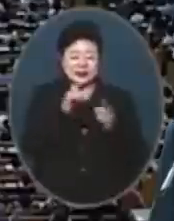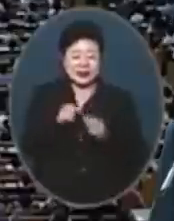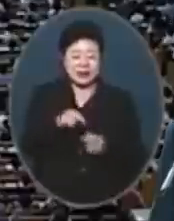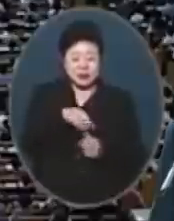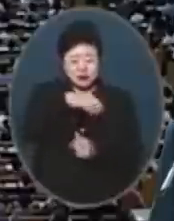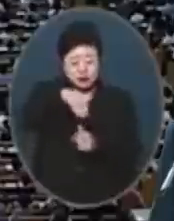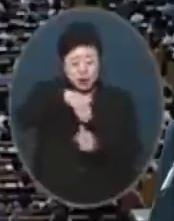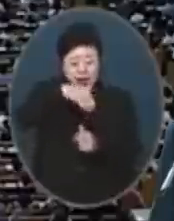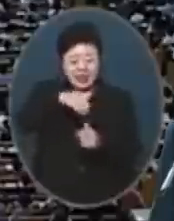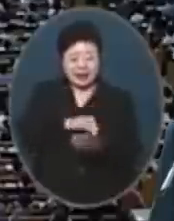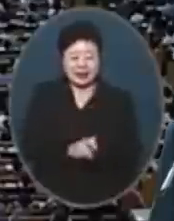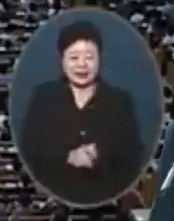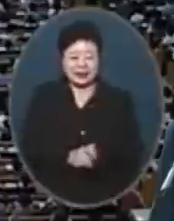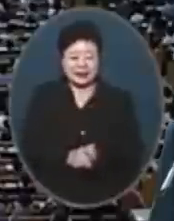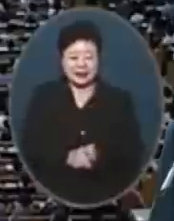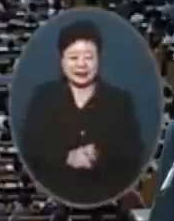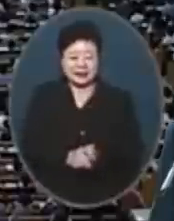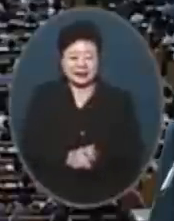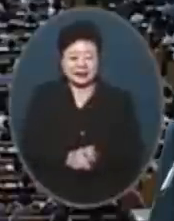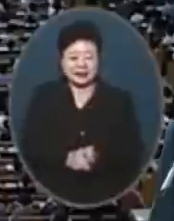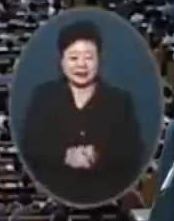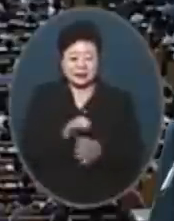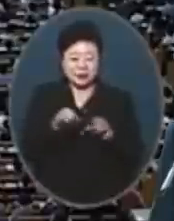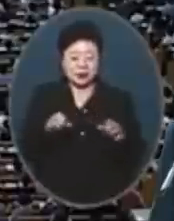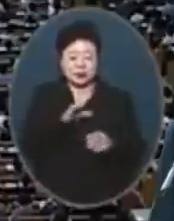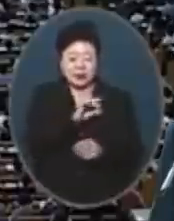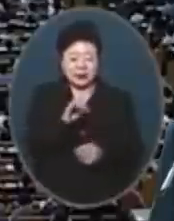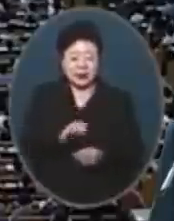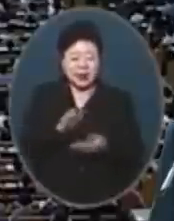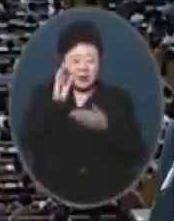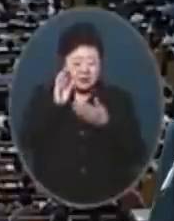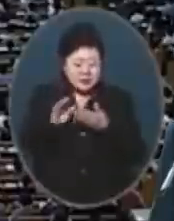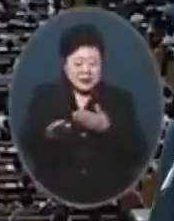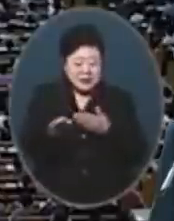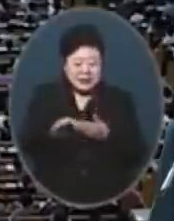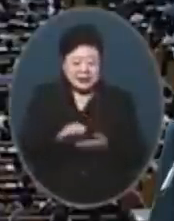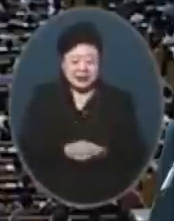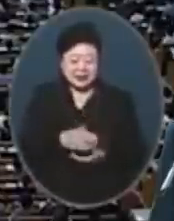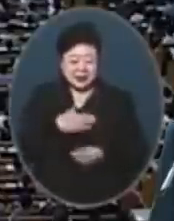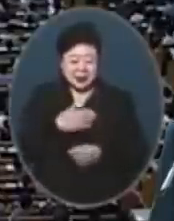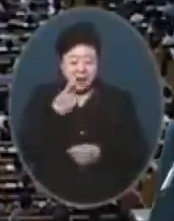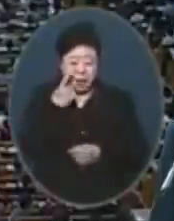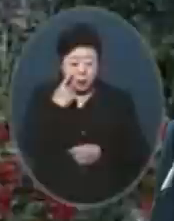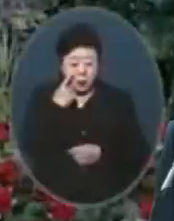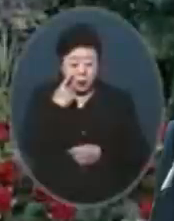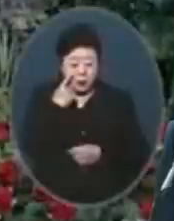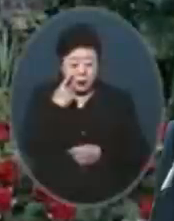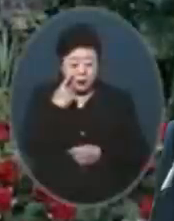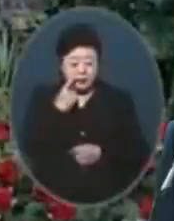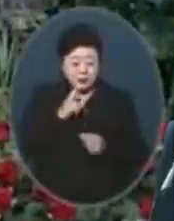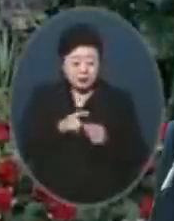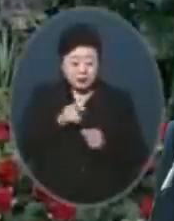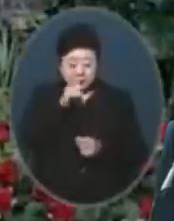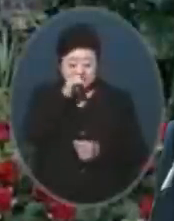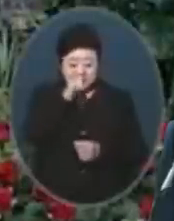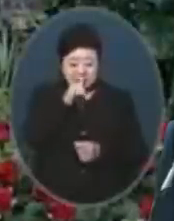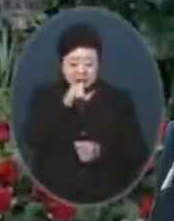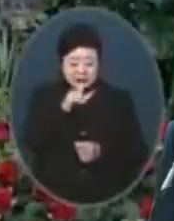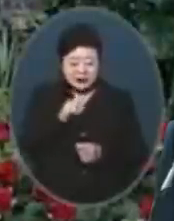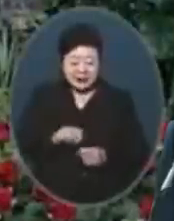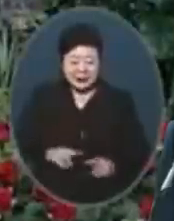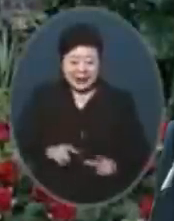주변에는 각 영역마다 미래를 가늠해 볼 수 있는 지표들이 있습니다.